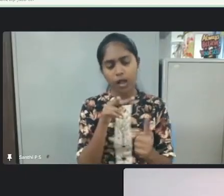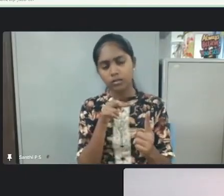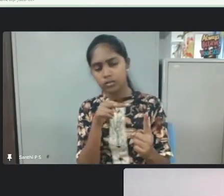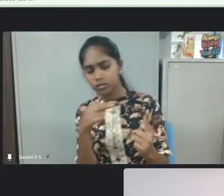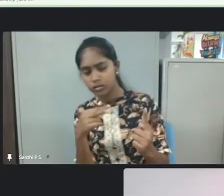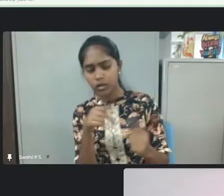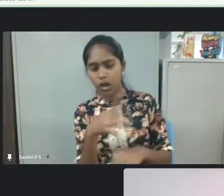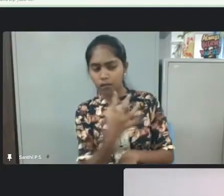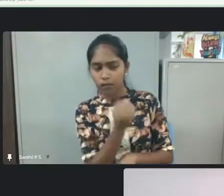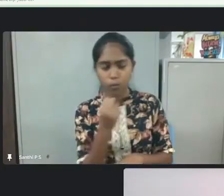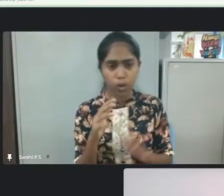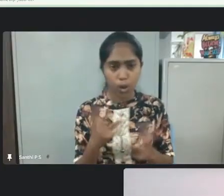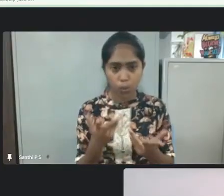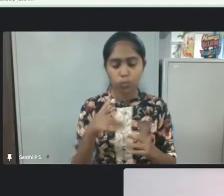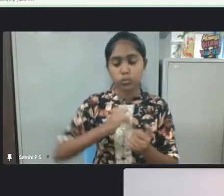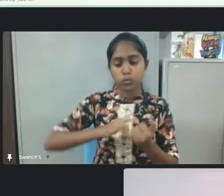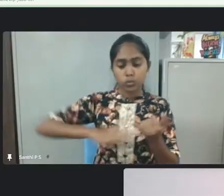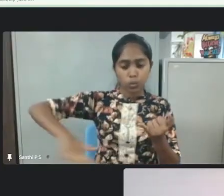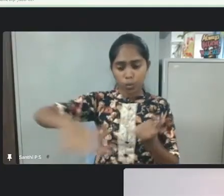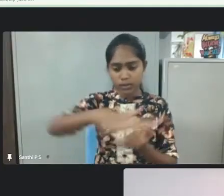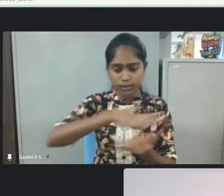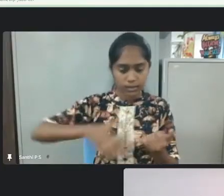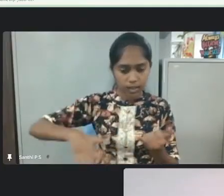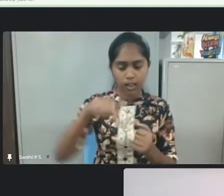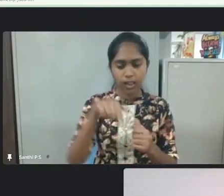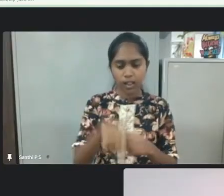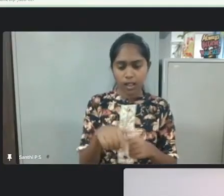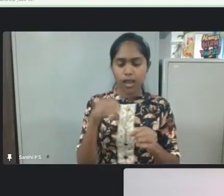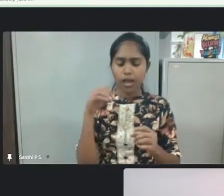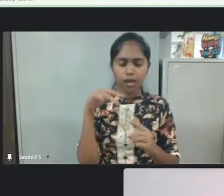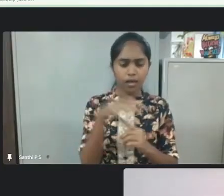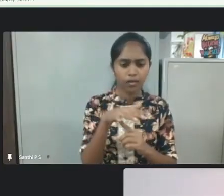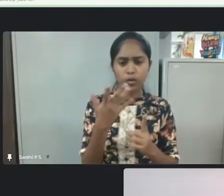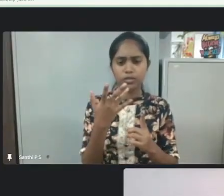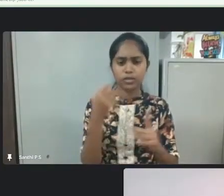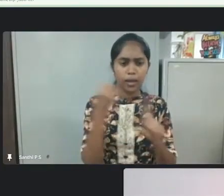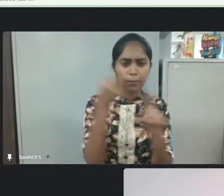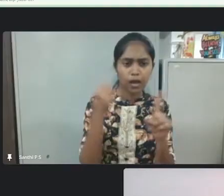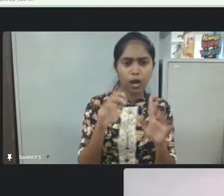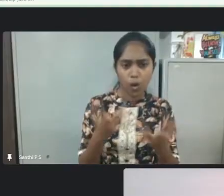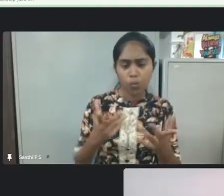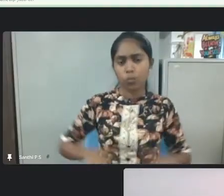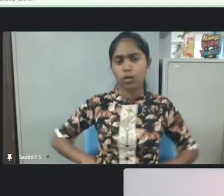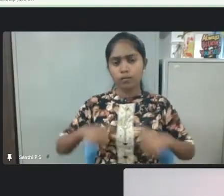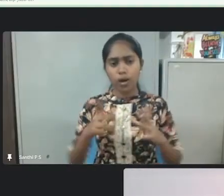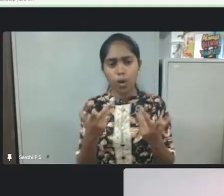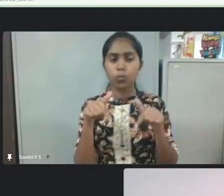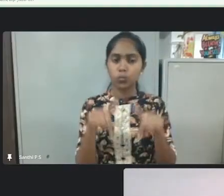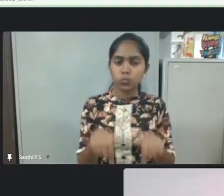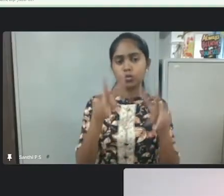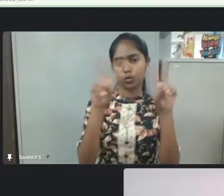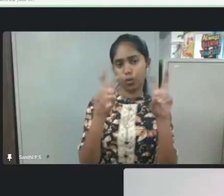പുനരധിവാസം, സമൂഹത്തിൽ എല്ലാ മേഖലകളിലും എങ്ങനെ ഉൾപ്പെടുത്താം എന്നിവയെക്കുറിച്ചുള്ള പ്രാധാന്യത്തെക്കുറിച്ചാണ് ഇന്നത്തെ നിഡാസിൽ